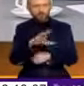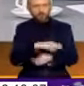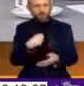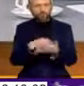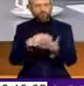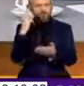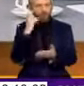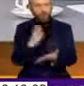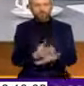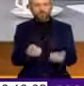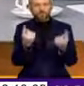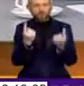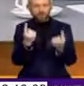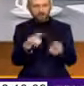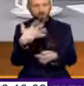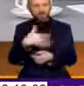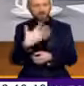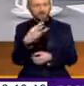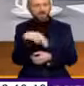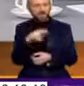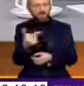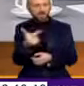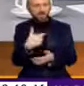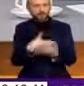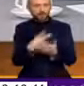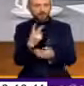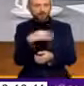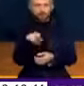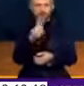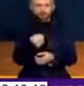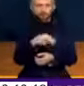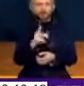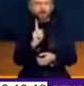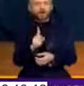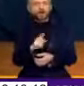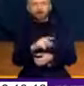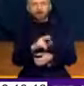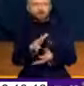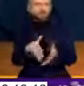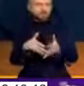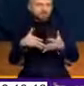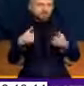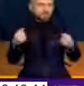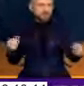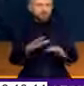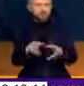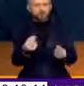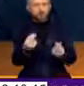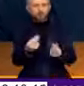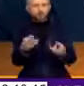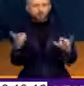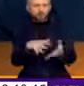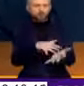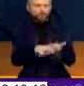Бюджет Києва є величезний, 55 мільярдів гривень, майже 2 мільярди доларів, але не безмежний. І гроші